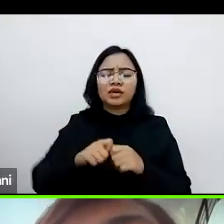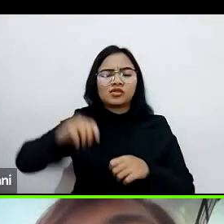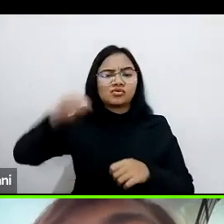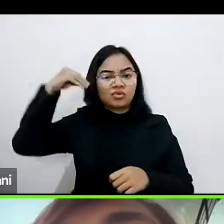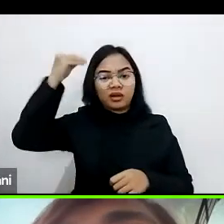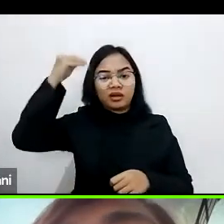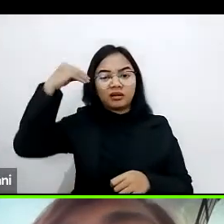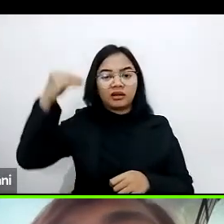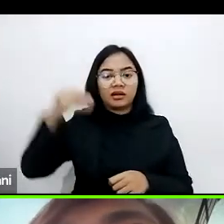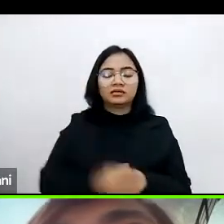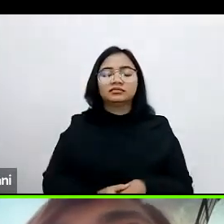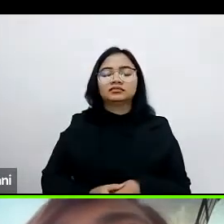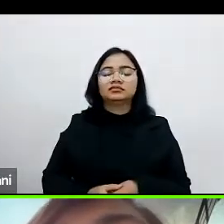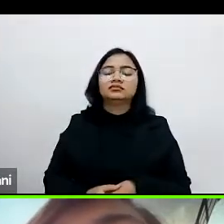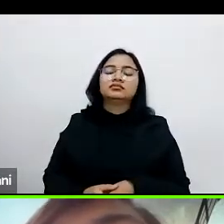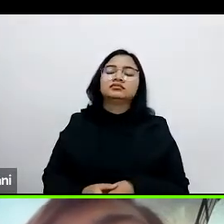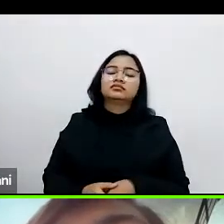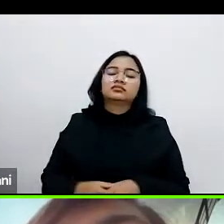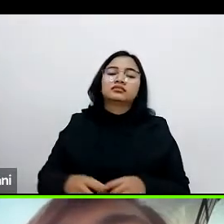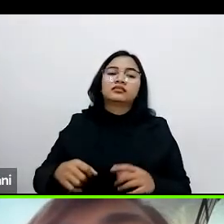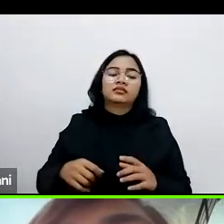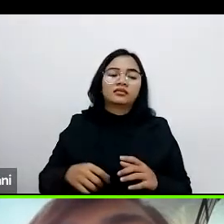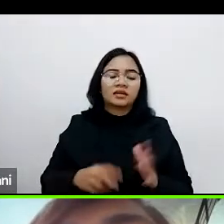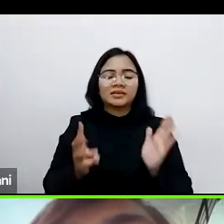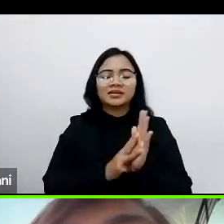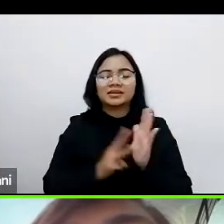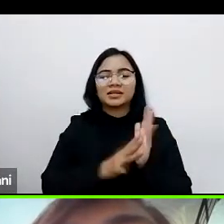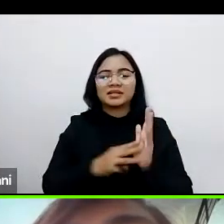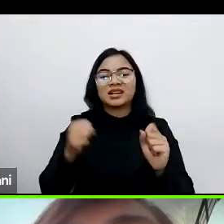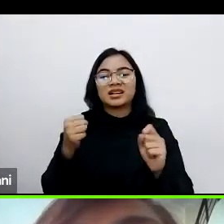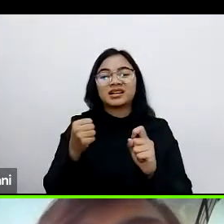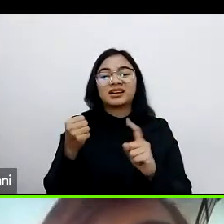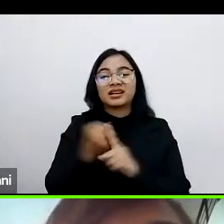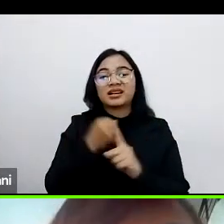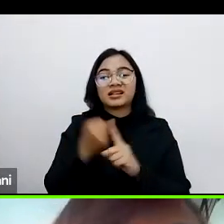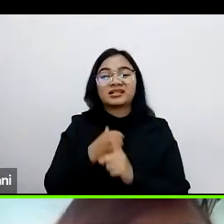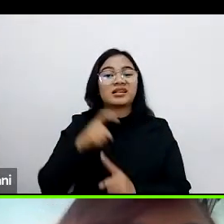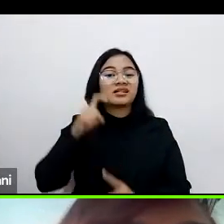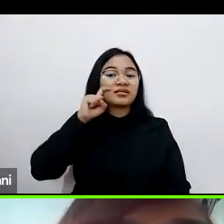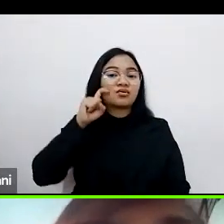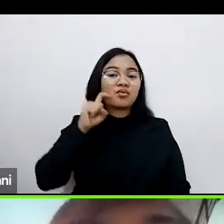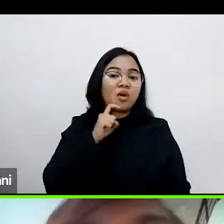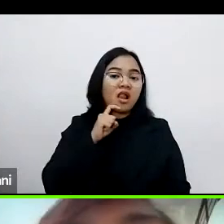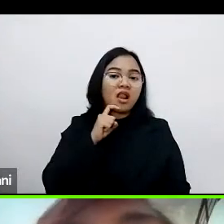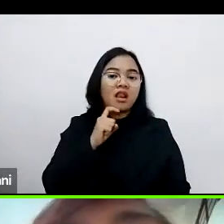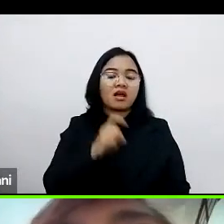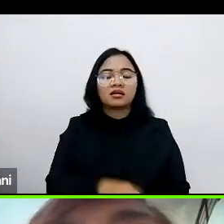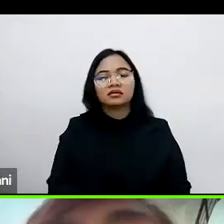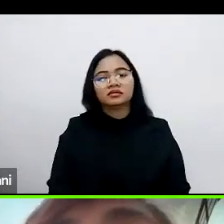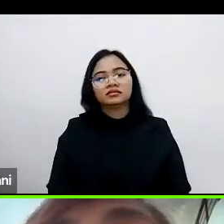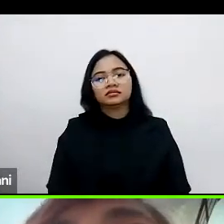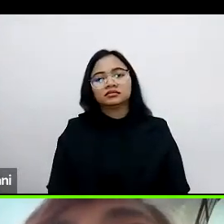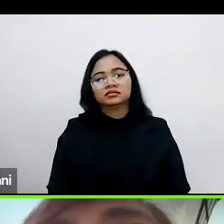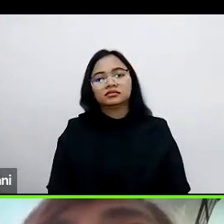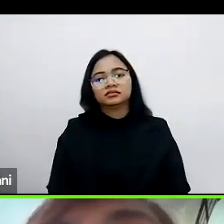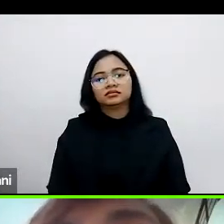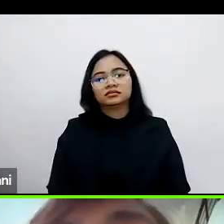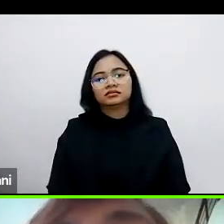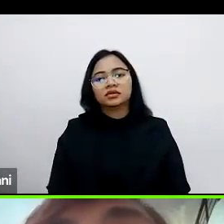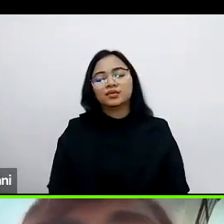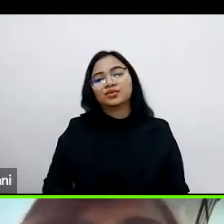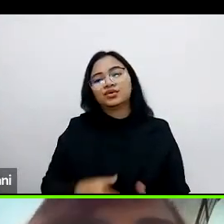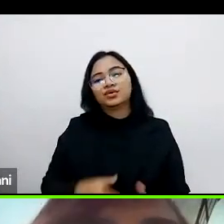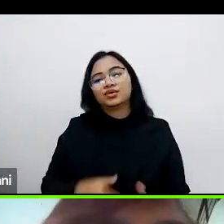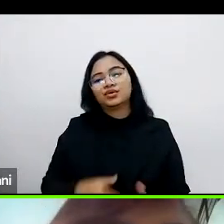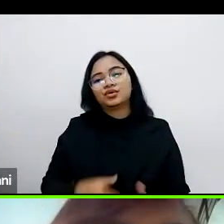kekerasan seksual ini kemudian ditangani melalui misalnya mekanisme yang ada seperti itu. Nah, kemudian kalau di